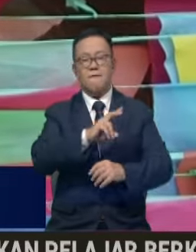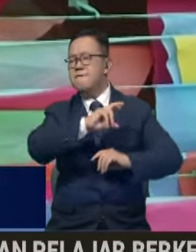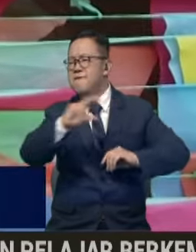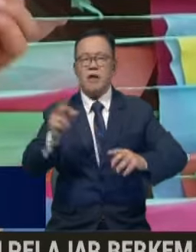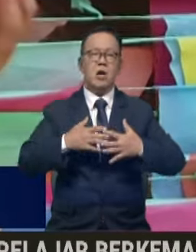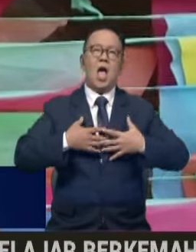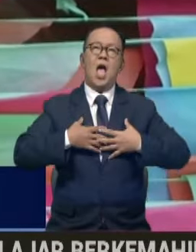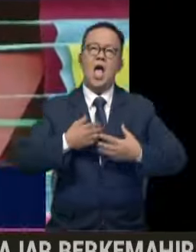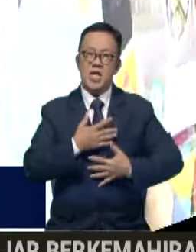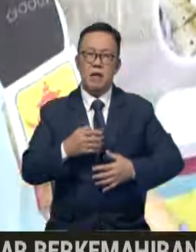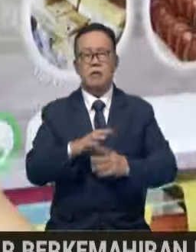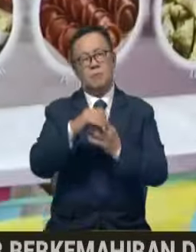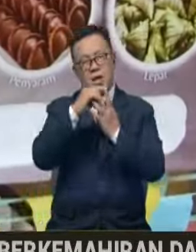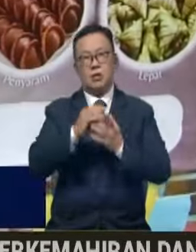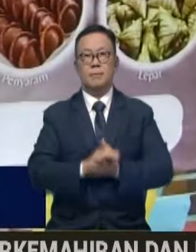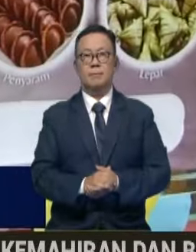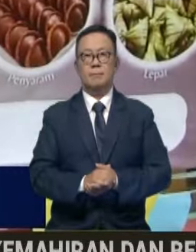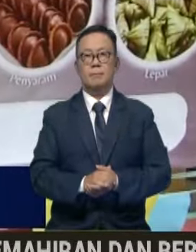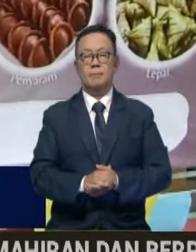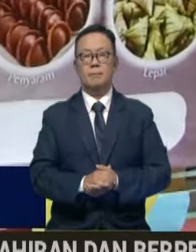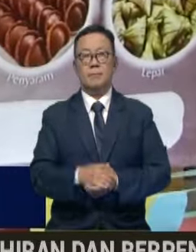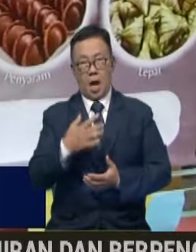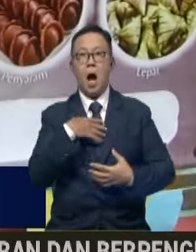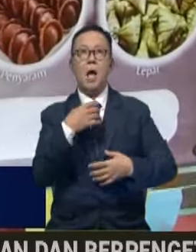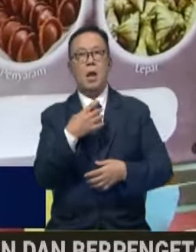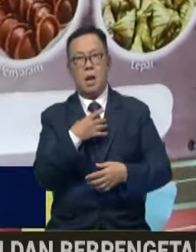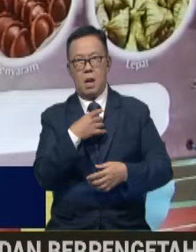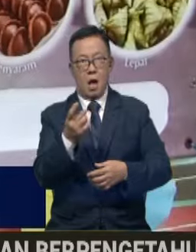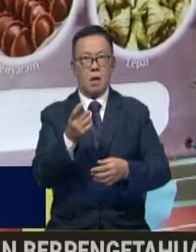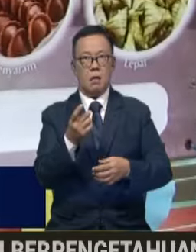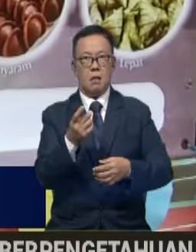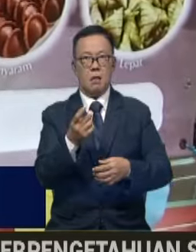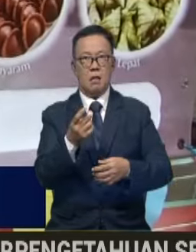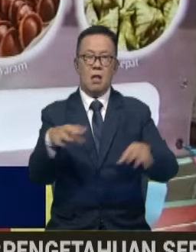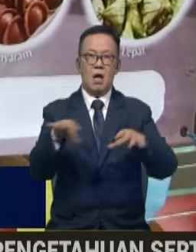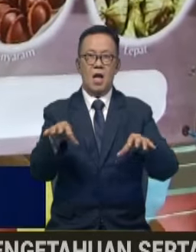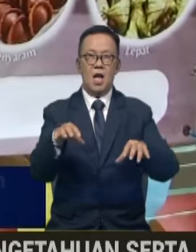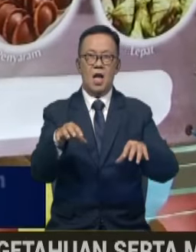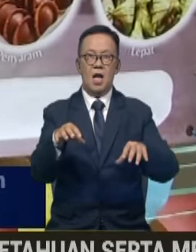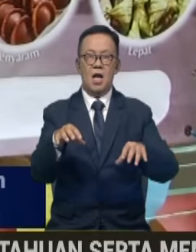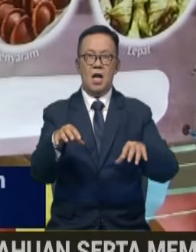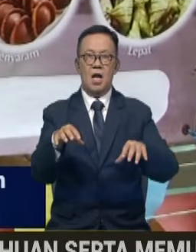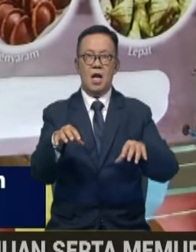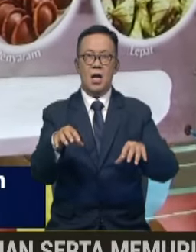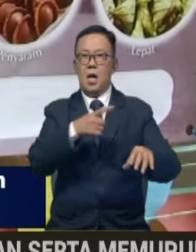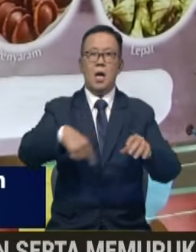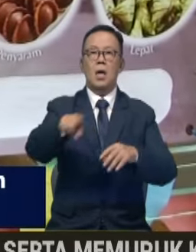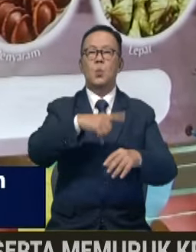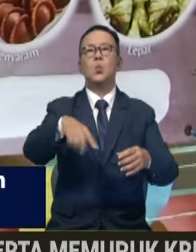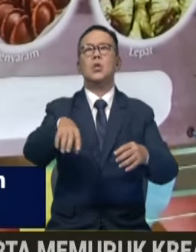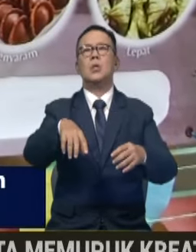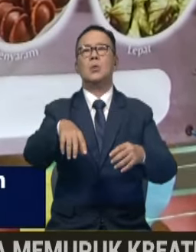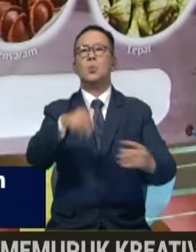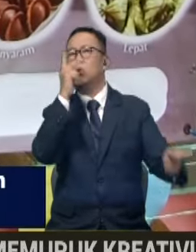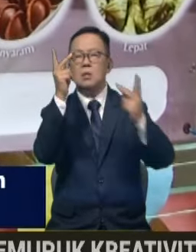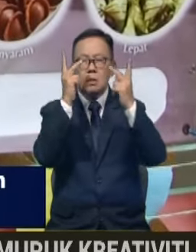enjoyable because they're unique. I really like the activities and yeah, it's just really fun. So we've